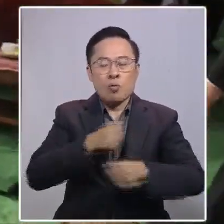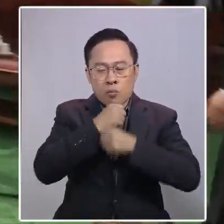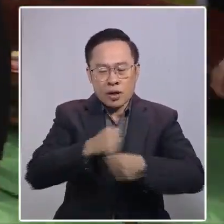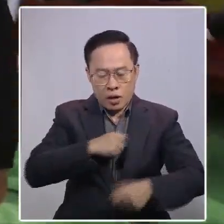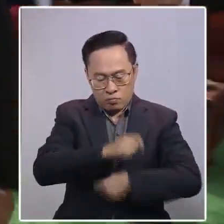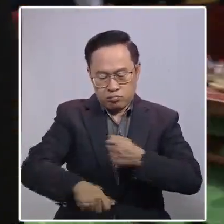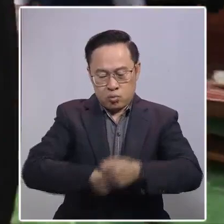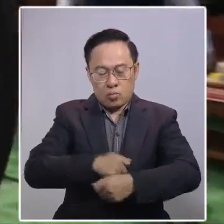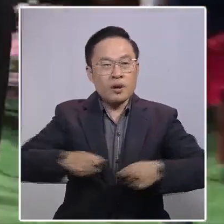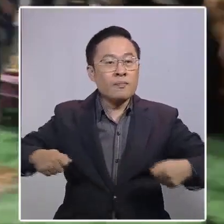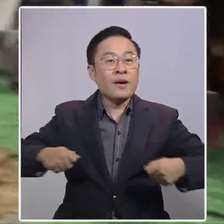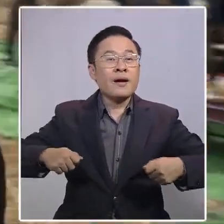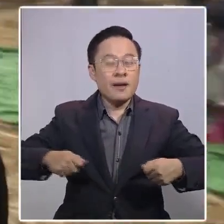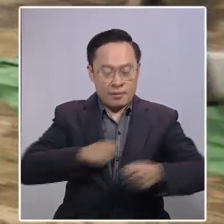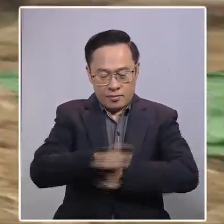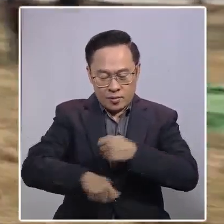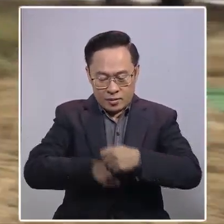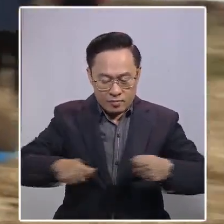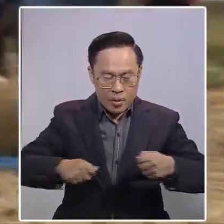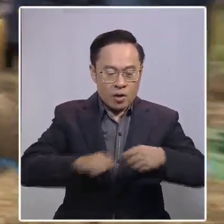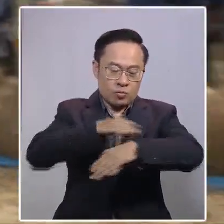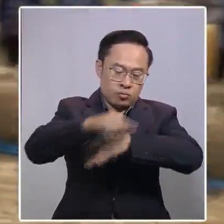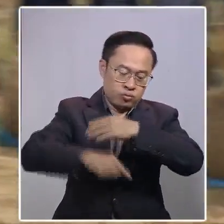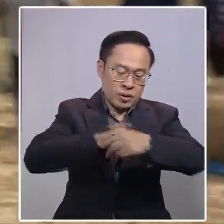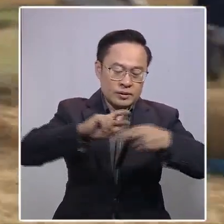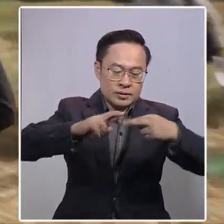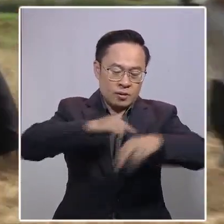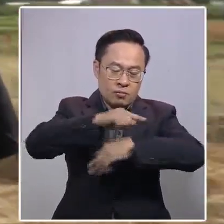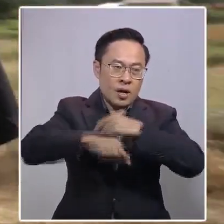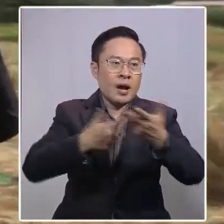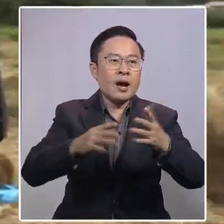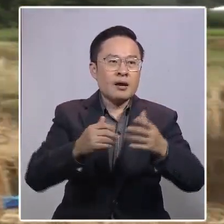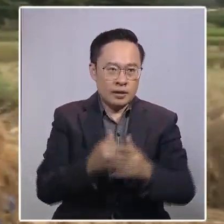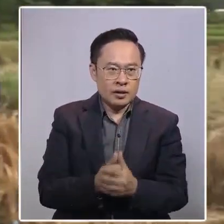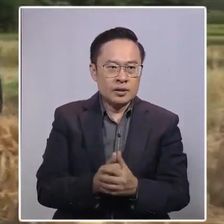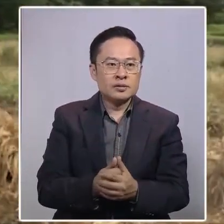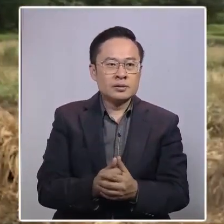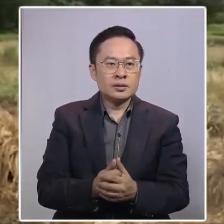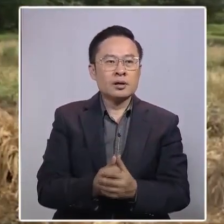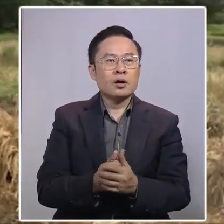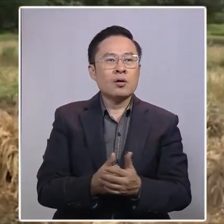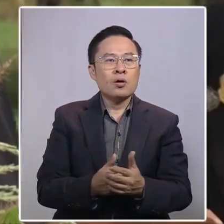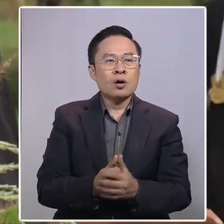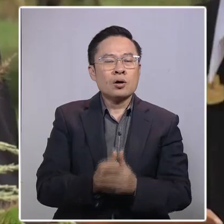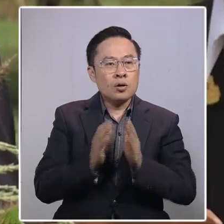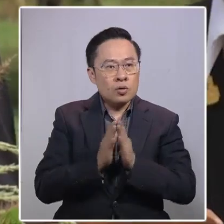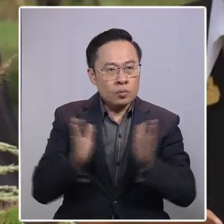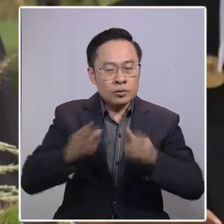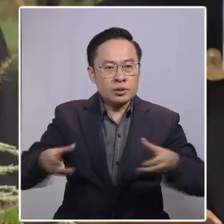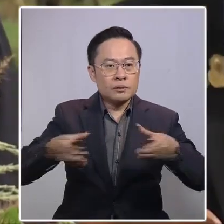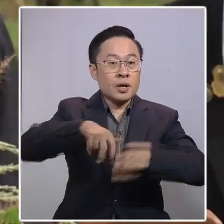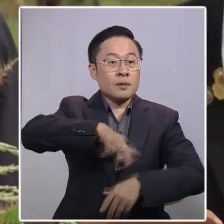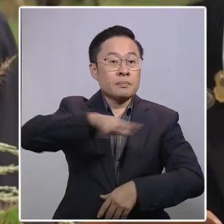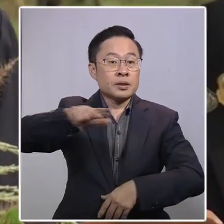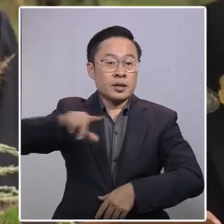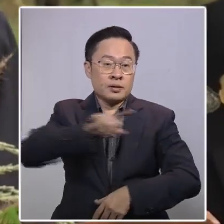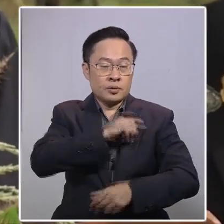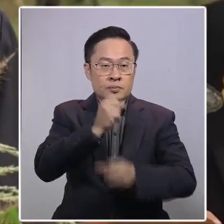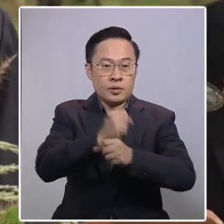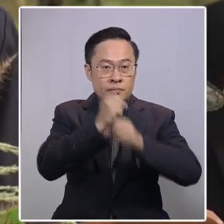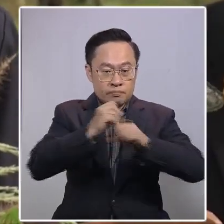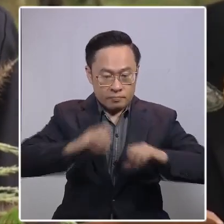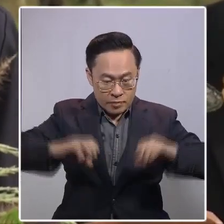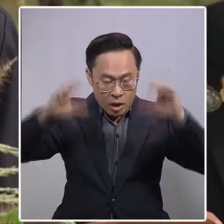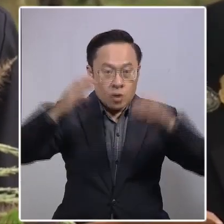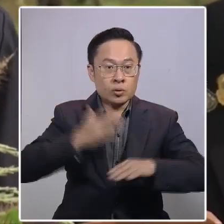ผูกข้อมือรับขวัญนายสุทินอย่างอบอุ่นโดยนายสุทินได้กล่าวทักทายและขอบคุณชาวบ้านที่เลือกพรรคเพื่อไทยมาเป็นรัฐบาลส่วนตนเอง